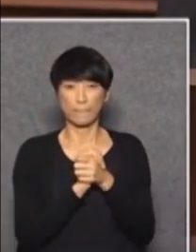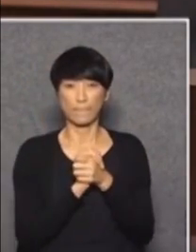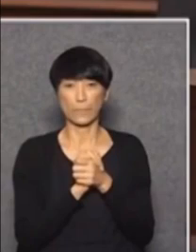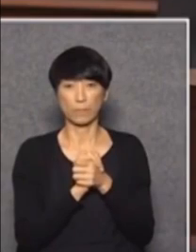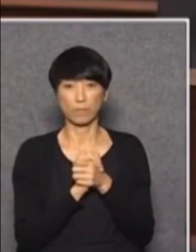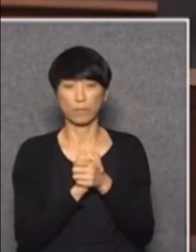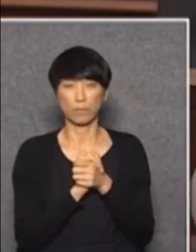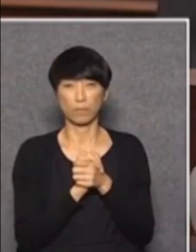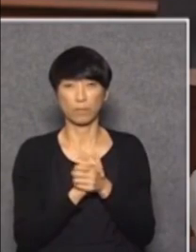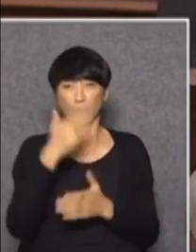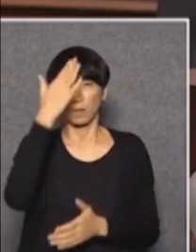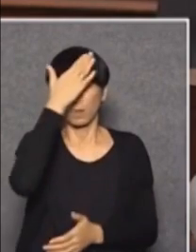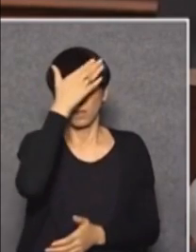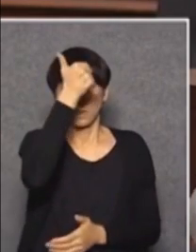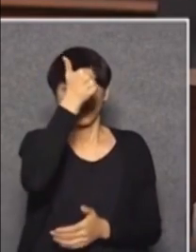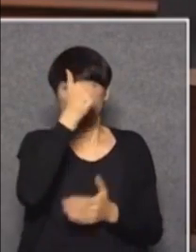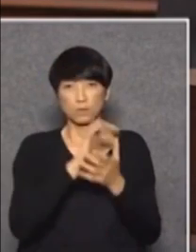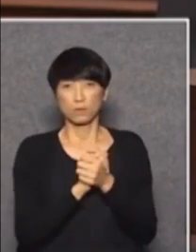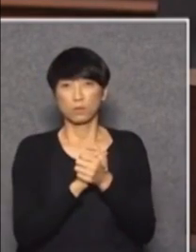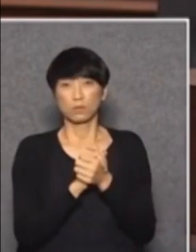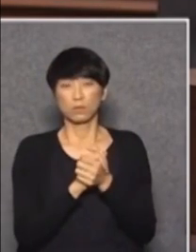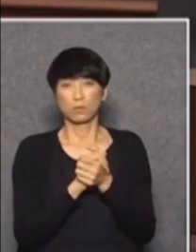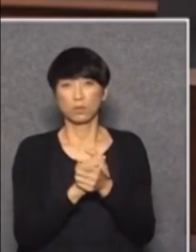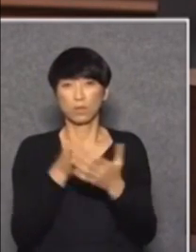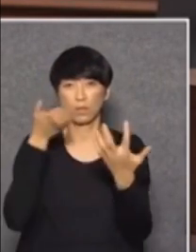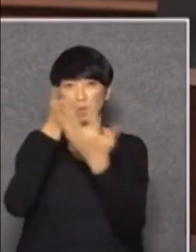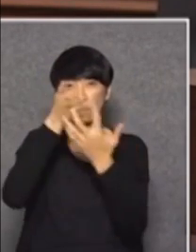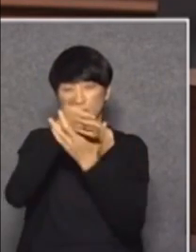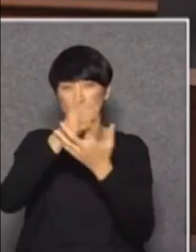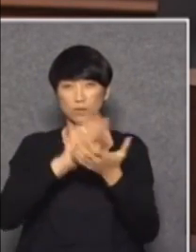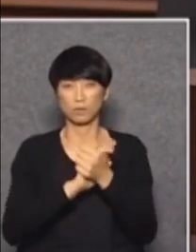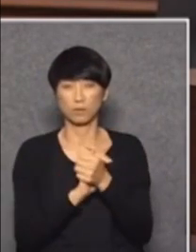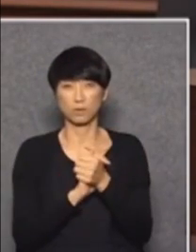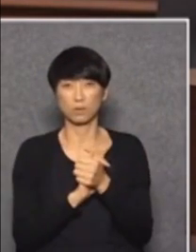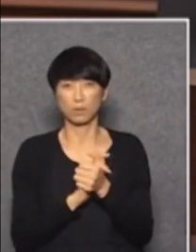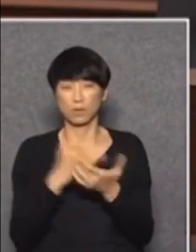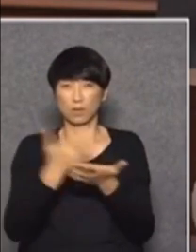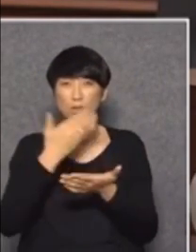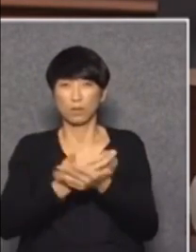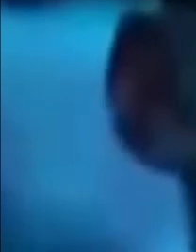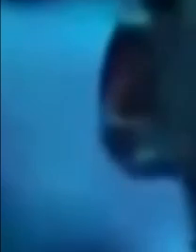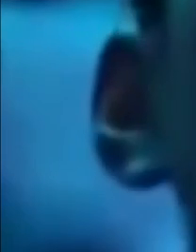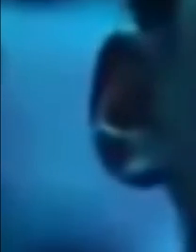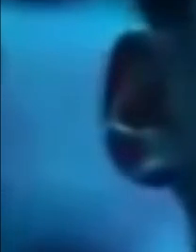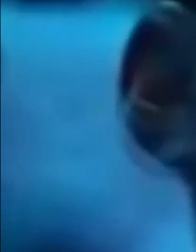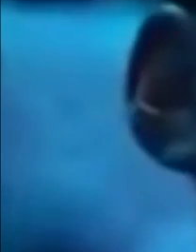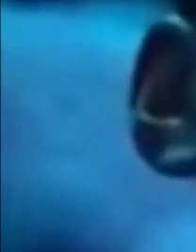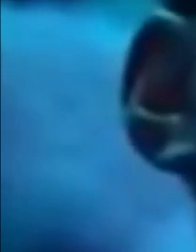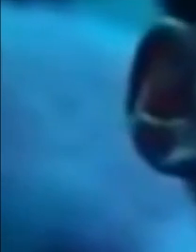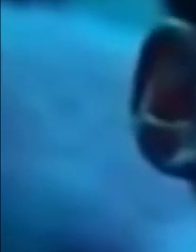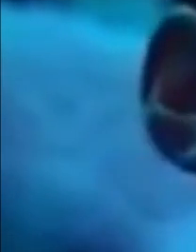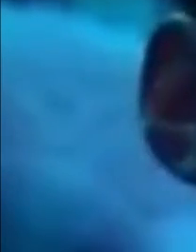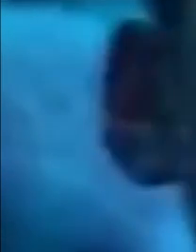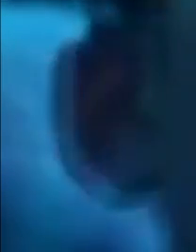游行半边的冲击只当考验，常屈